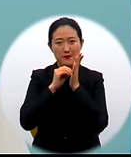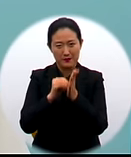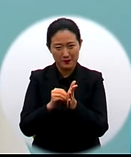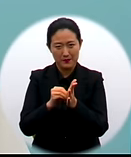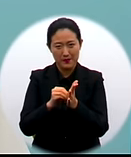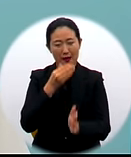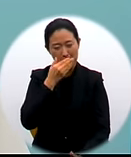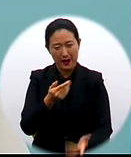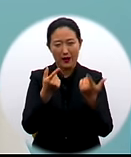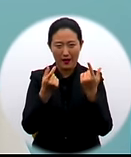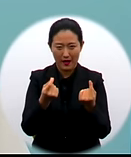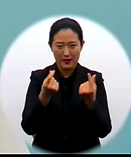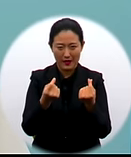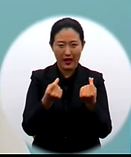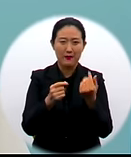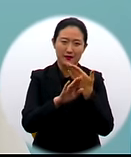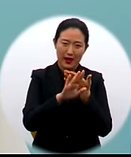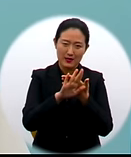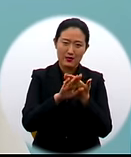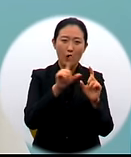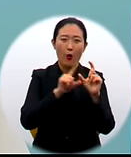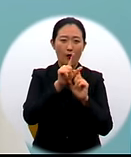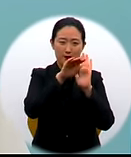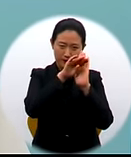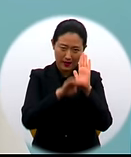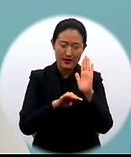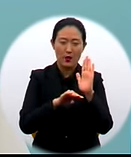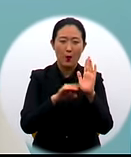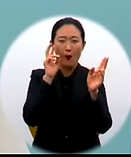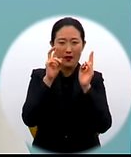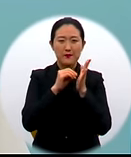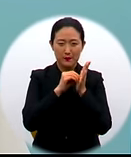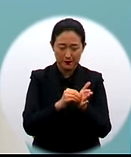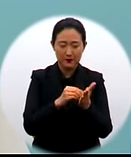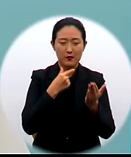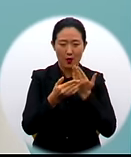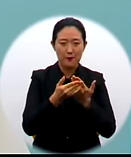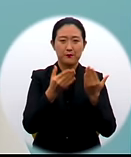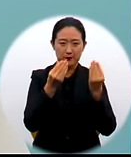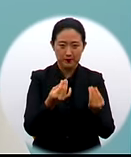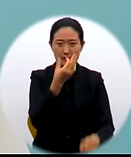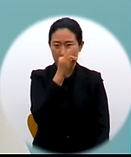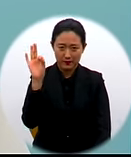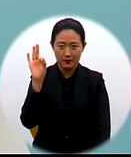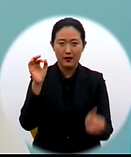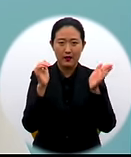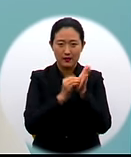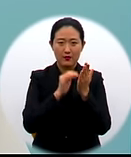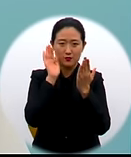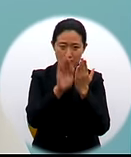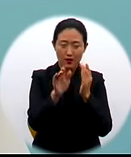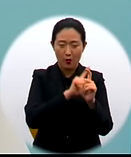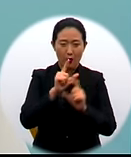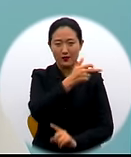네이버 카카오는 조금 어려울 수 있어도 또 다른 IT 기업은 갈수 있으니까, 내가 이 직무를 이 회사에서부터 경험을 쌓아서